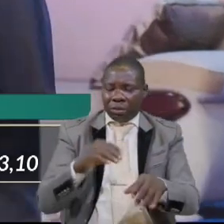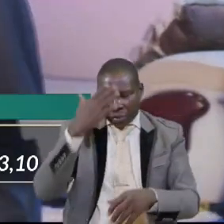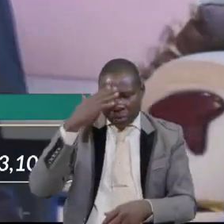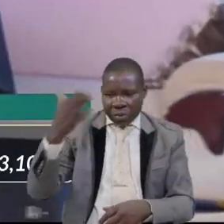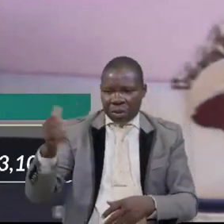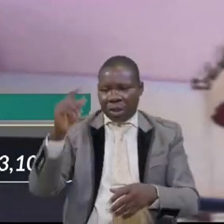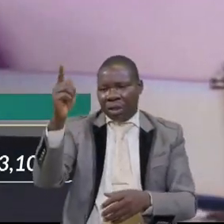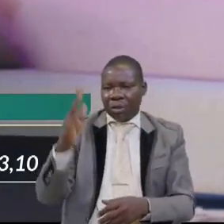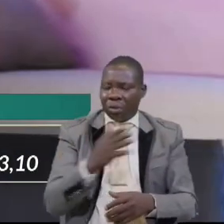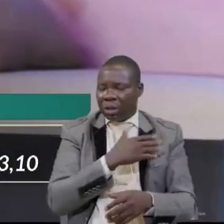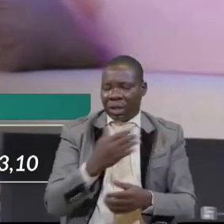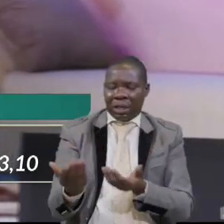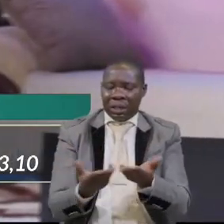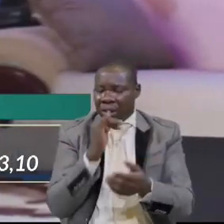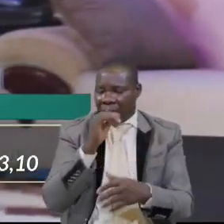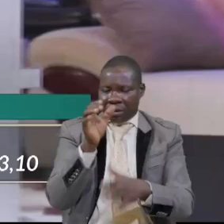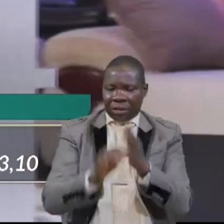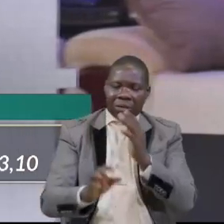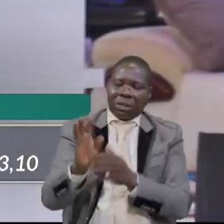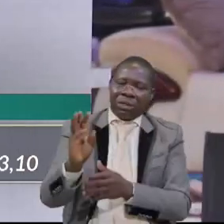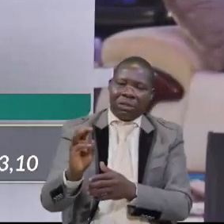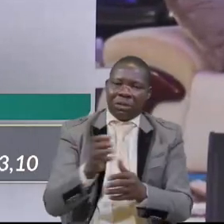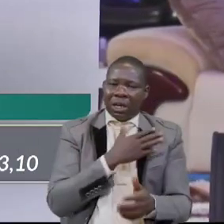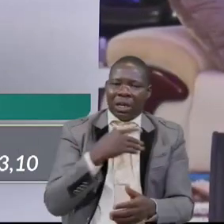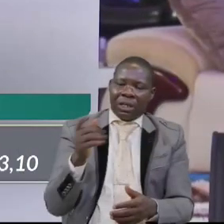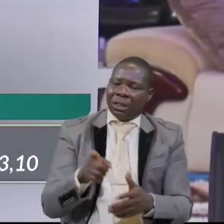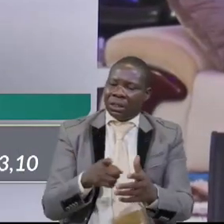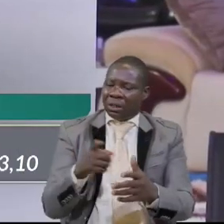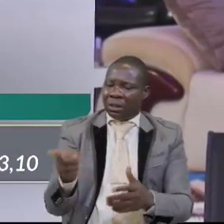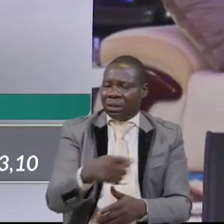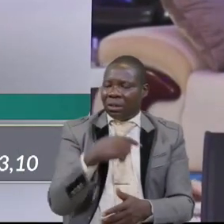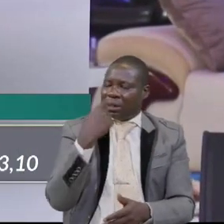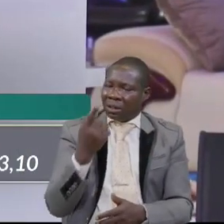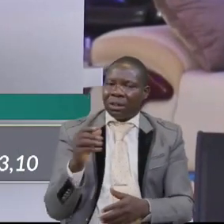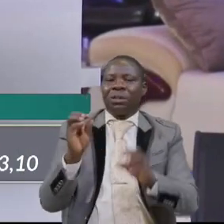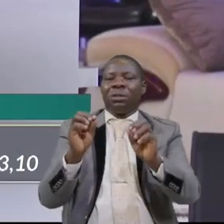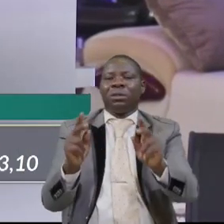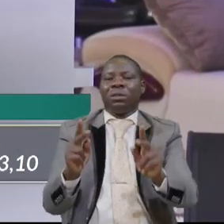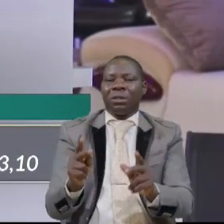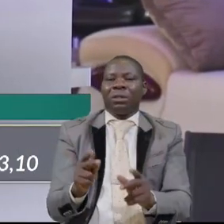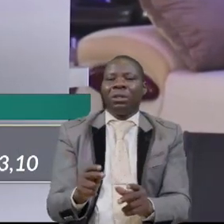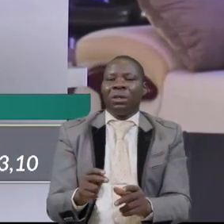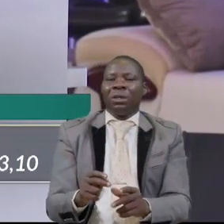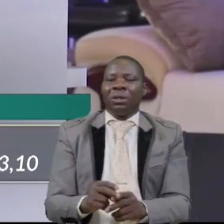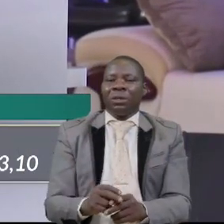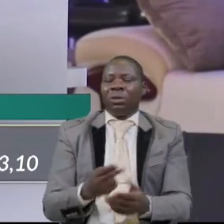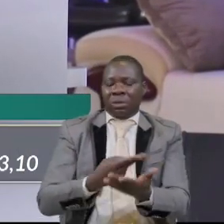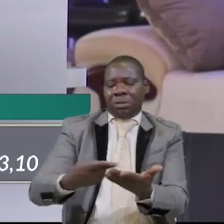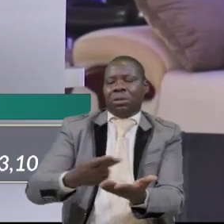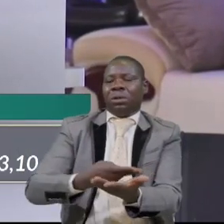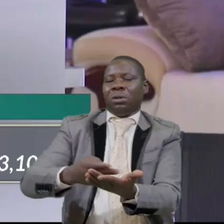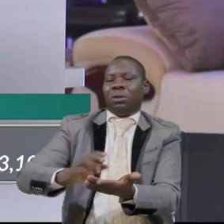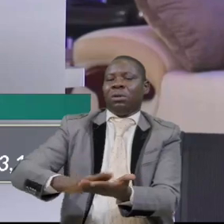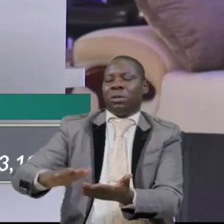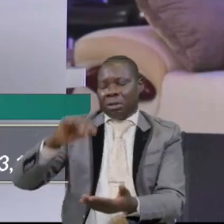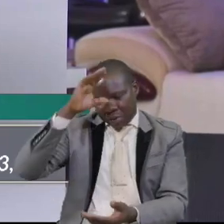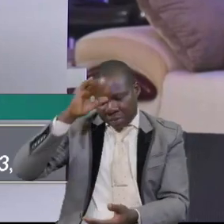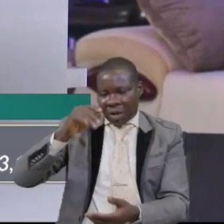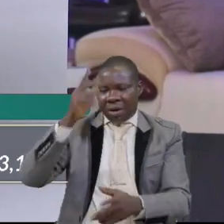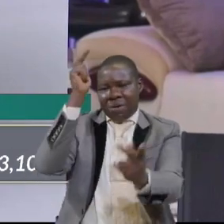voici maintenant le chapitre 6, et on dit d'accord. Homme saint, saint, saint. Oh, homme parfait,